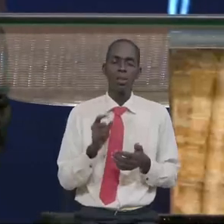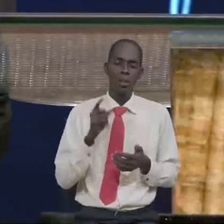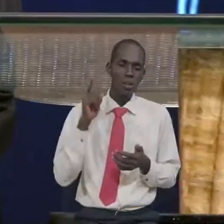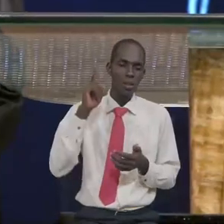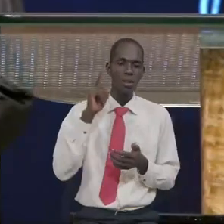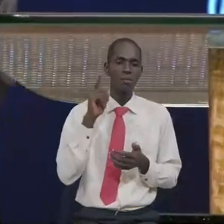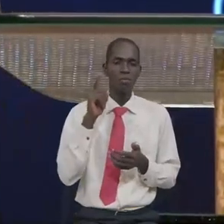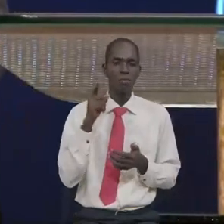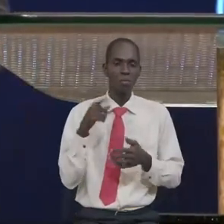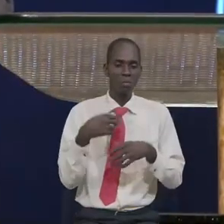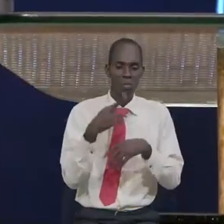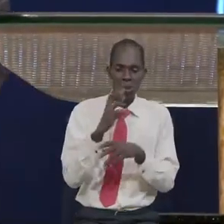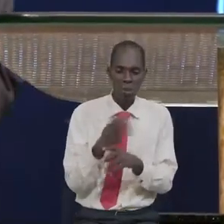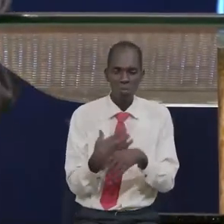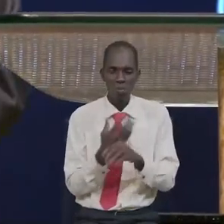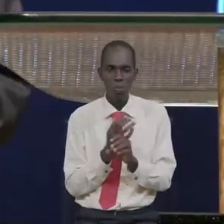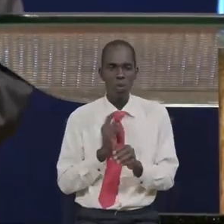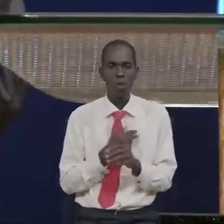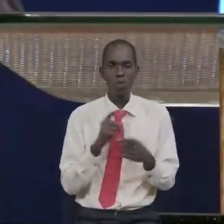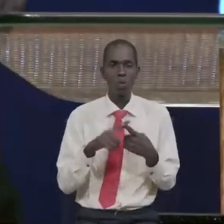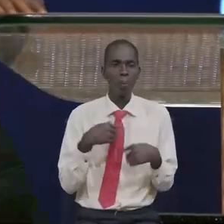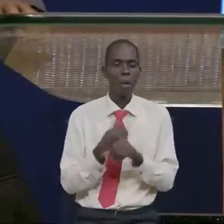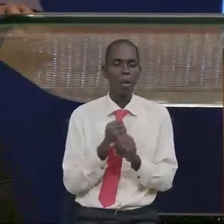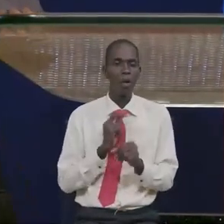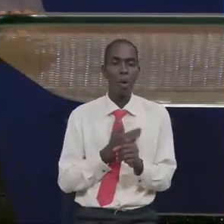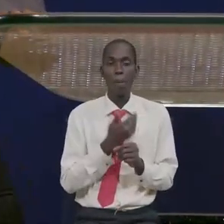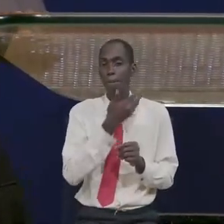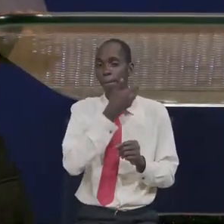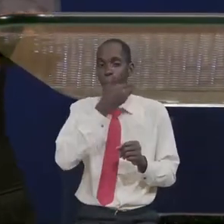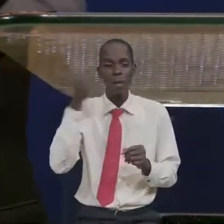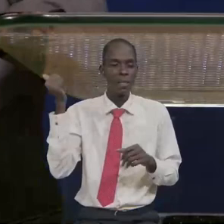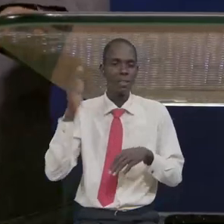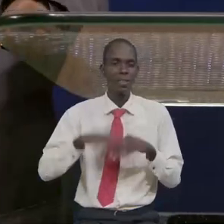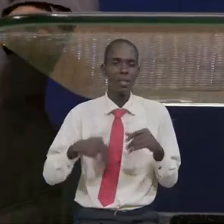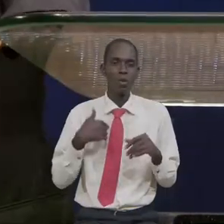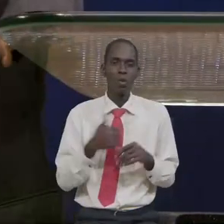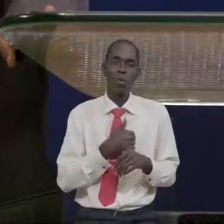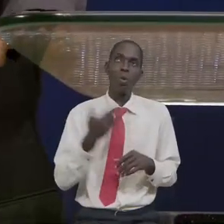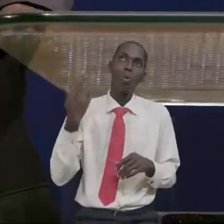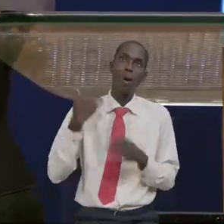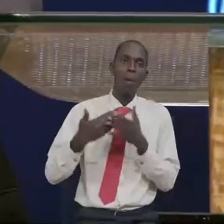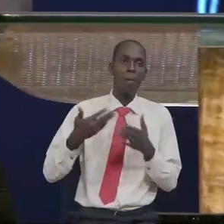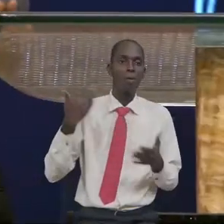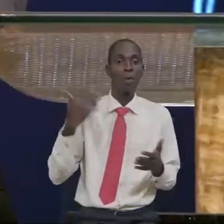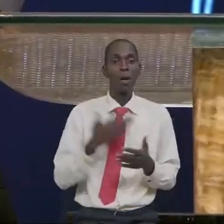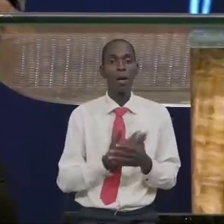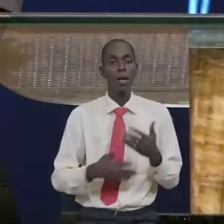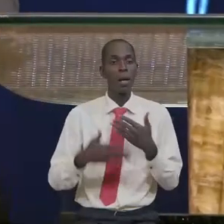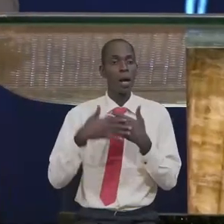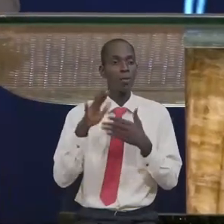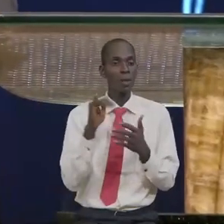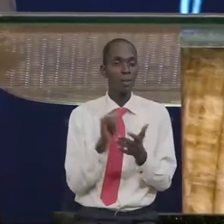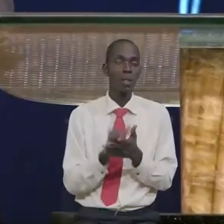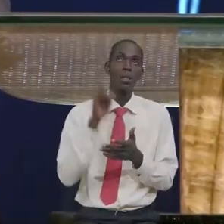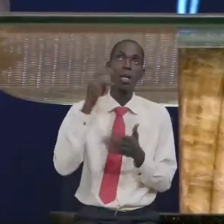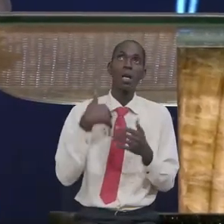raffine et il nous rend meilleurs que nous ne l'étions dans le passé. Et après nous avoir sauvés,